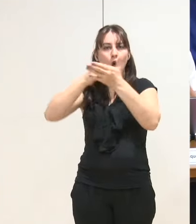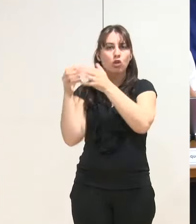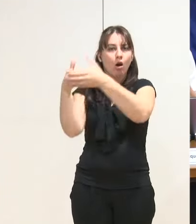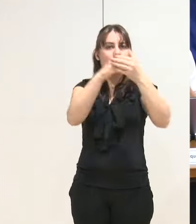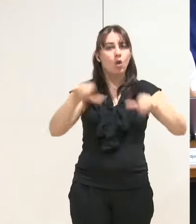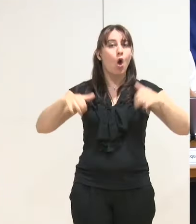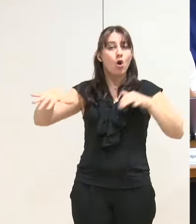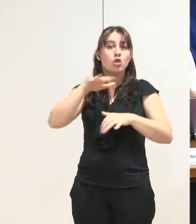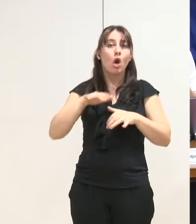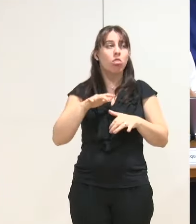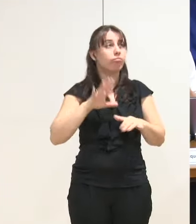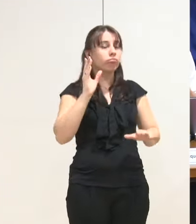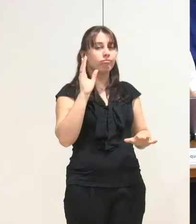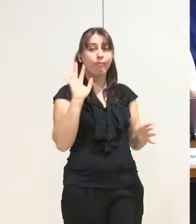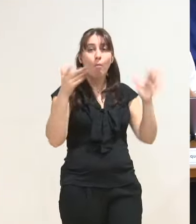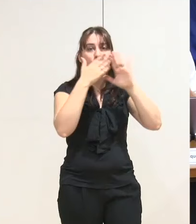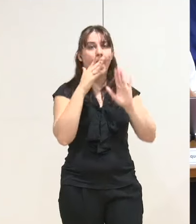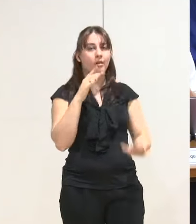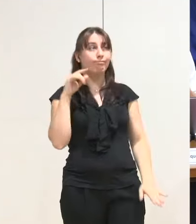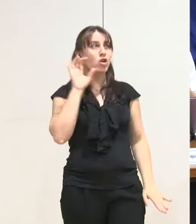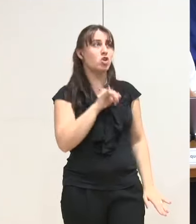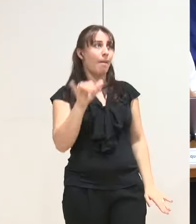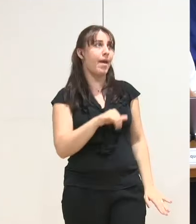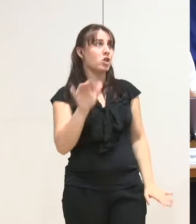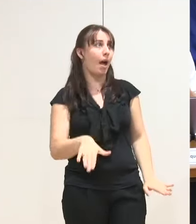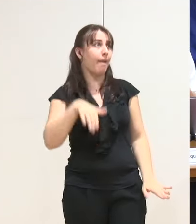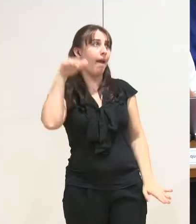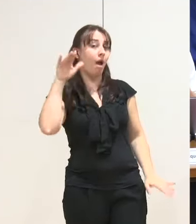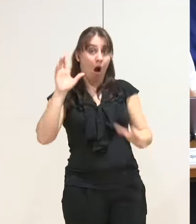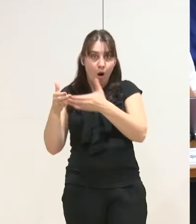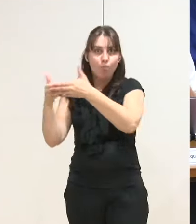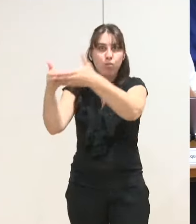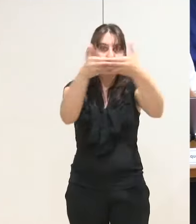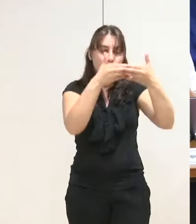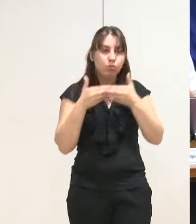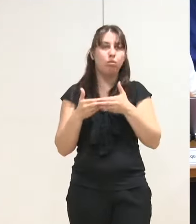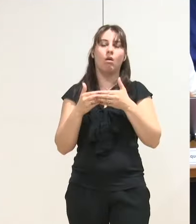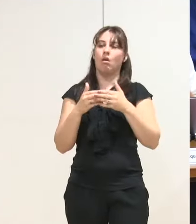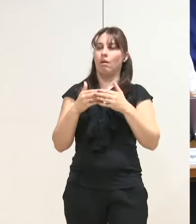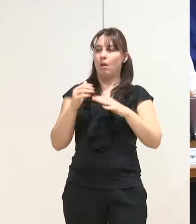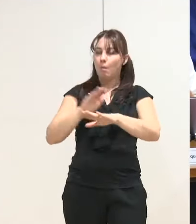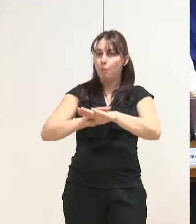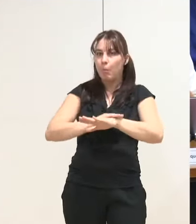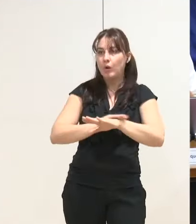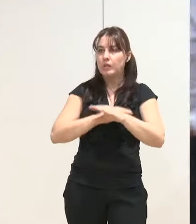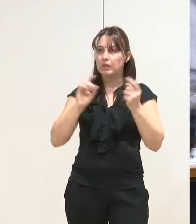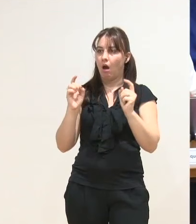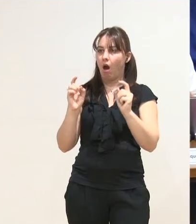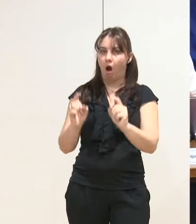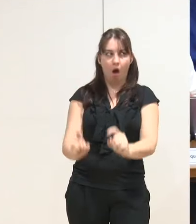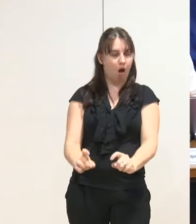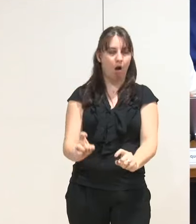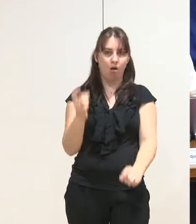jeunes qui spontanément n'y vont pas nous avons fait le constat d'un essoufflement progressif de cette politique avec vraiment une